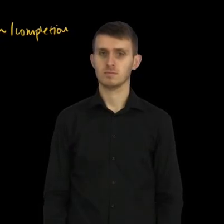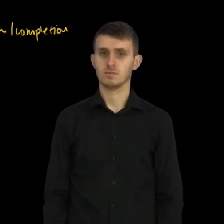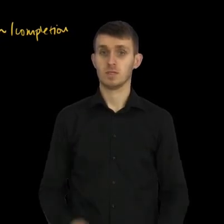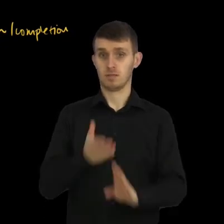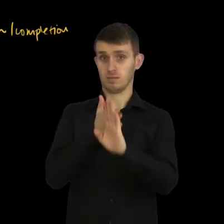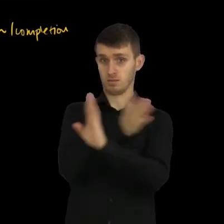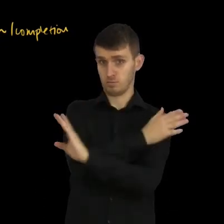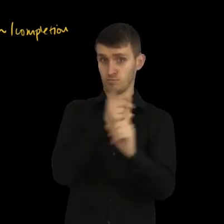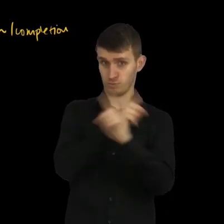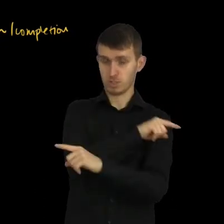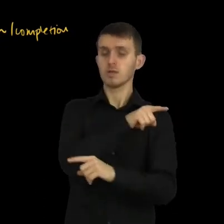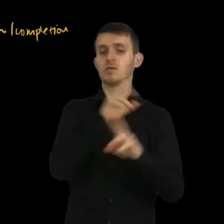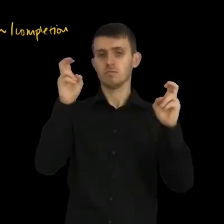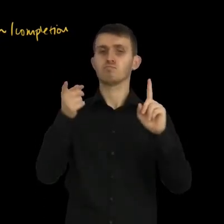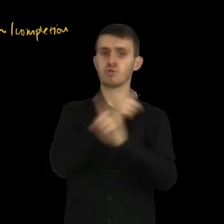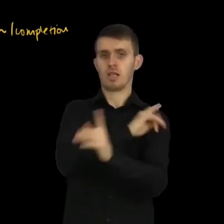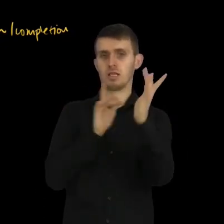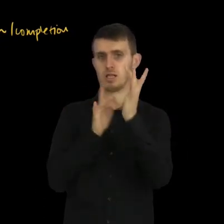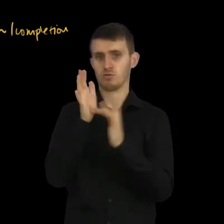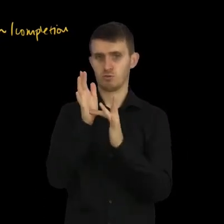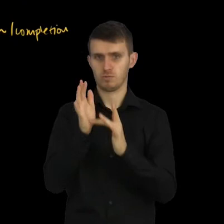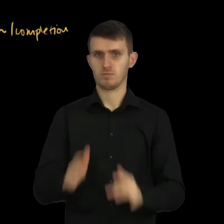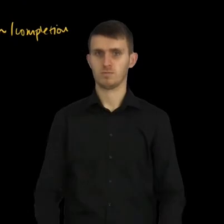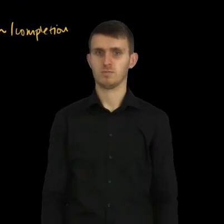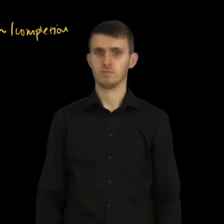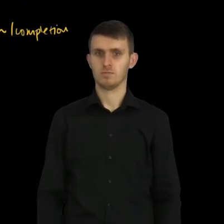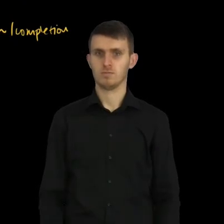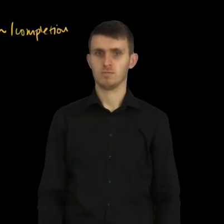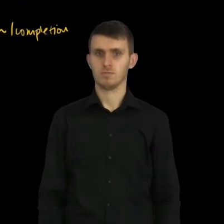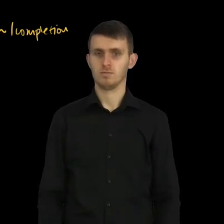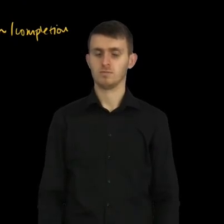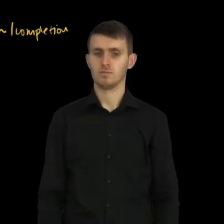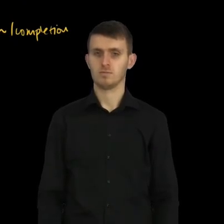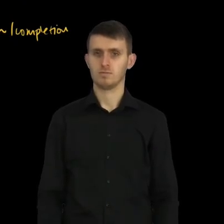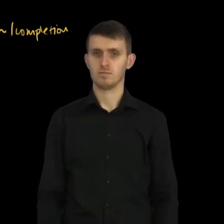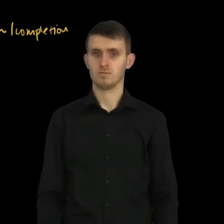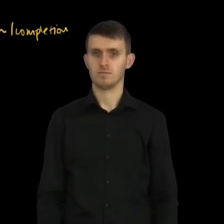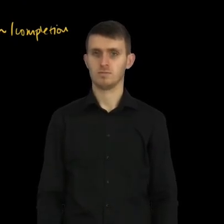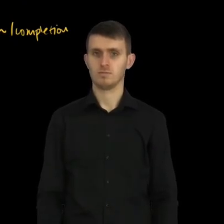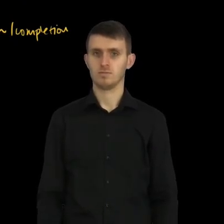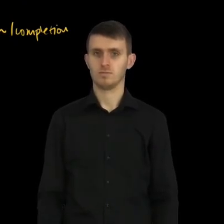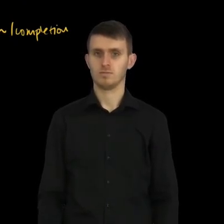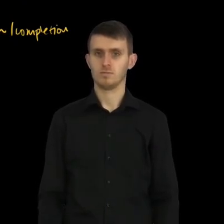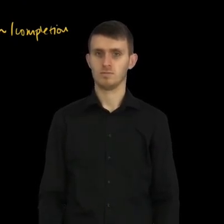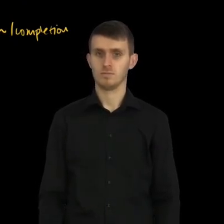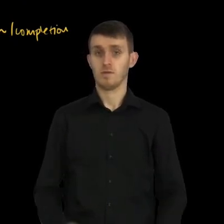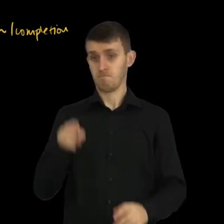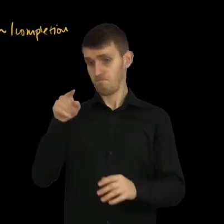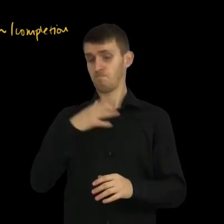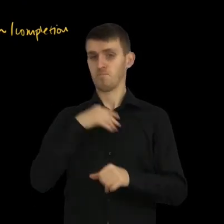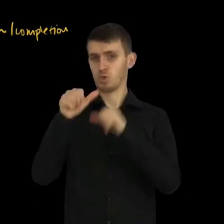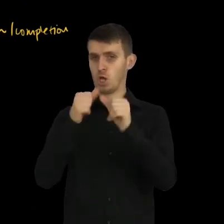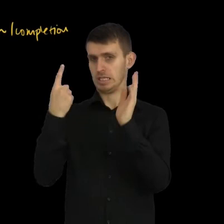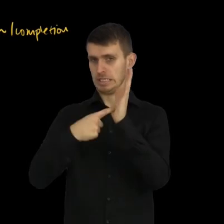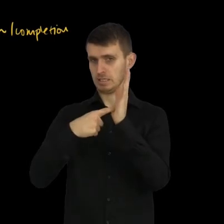pańskiego natomiast o tych latach wierzący zamiast przed naszą erą mówią przed chrystusem można